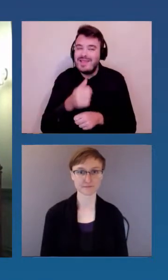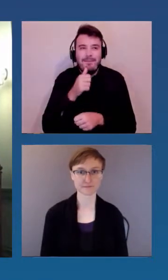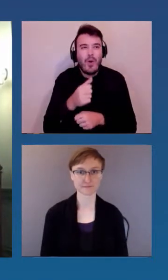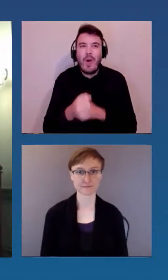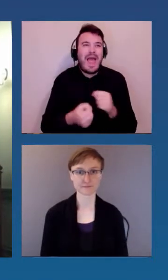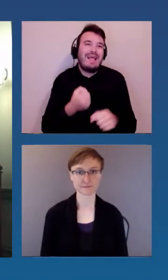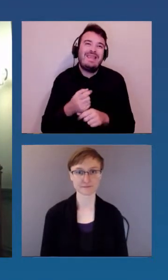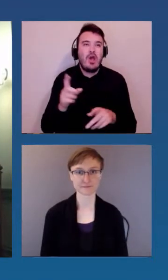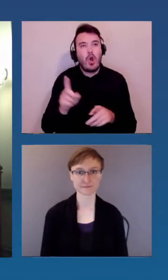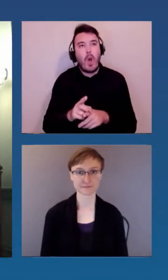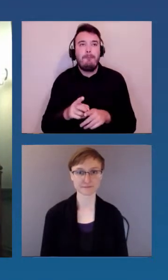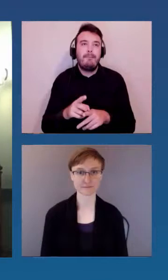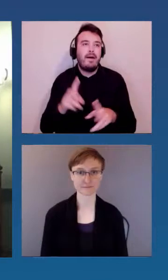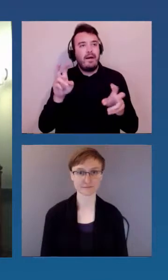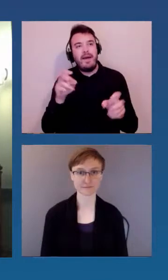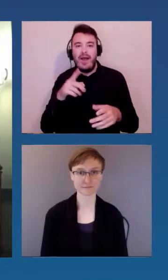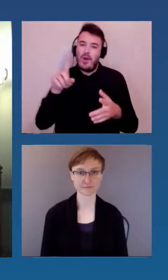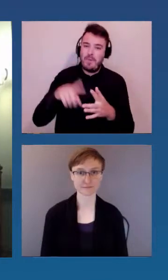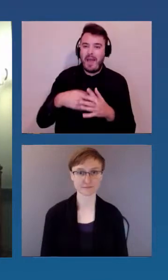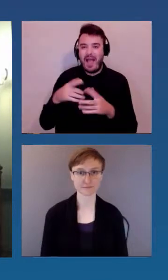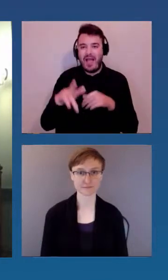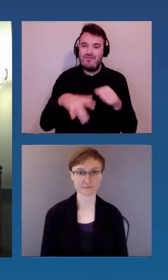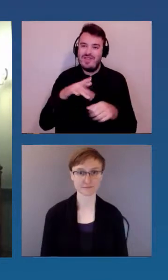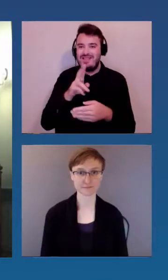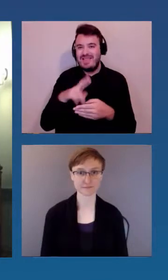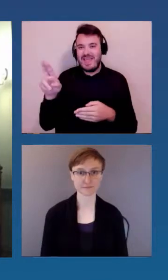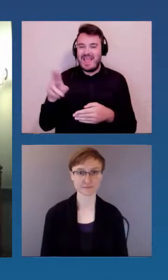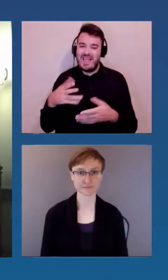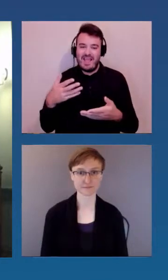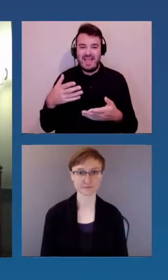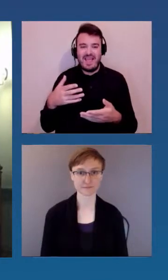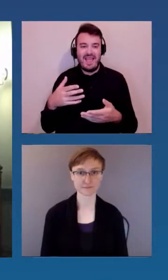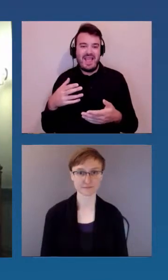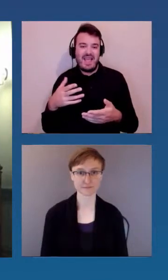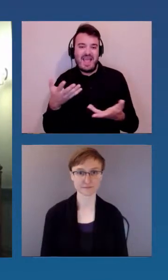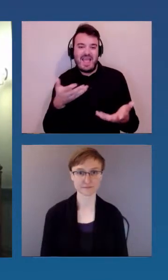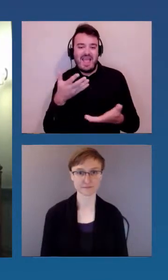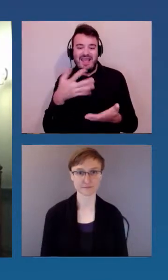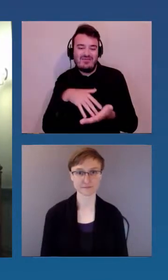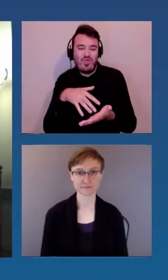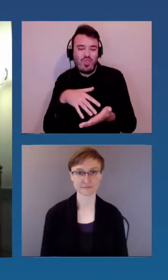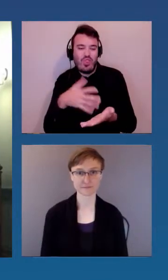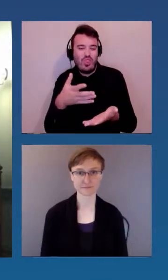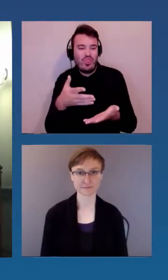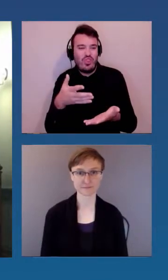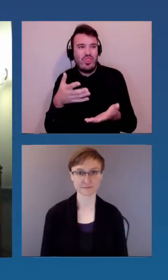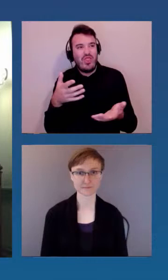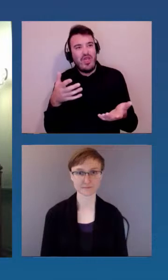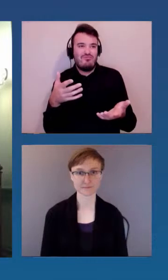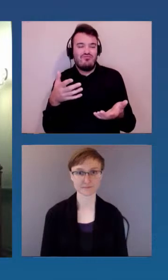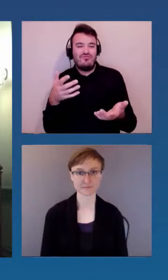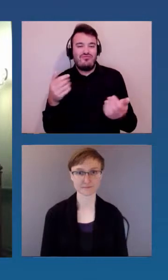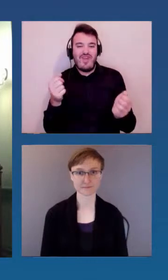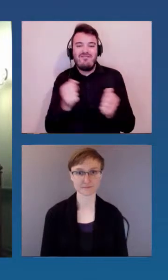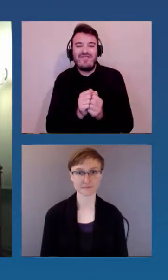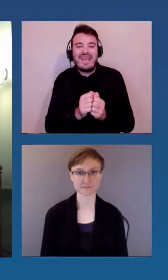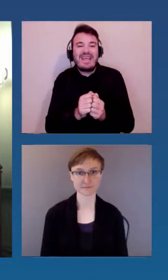Sandy Hill, le Côte-de-Sable. Bien, certainement, la raison pour cet appel est de convaincre les étudiants qu'il y